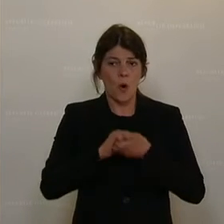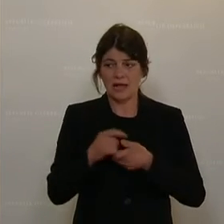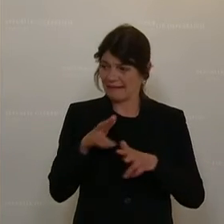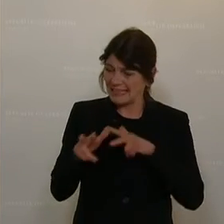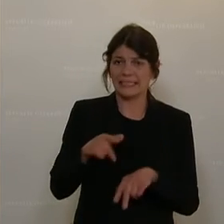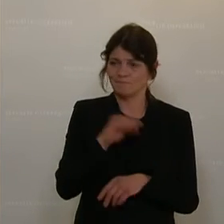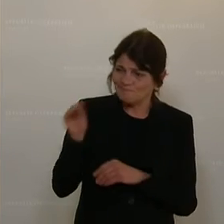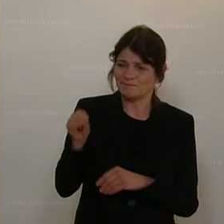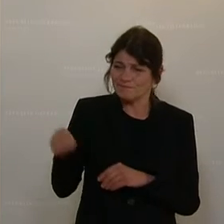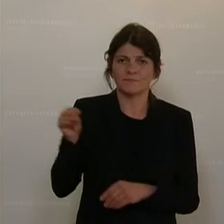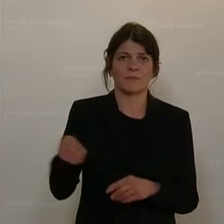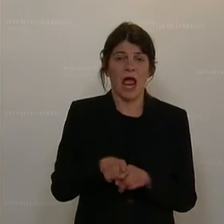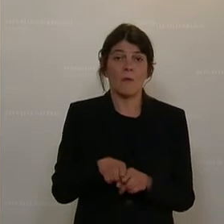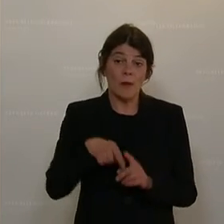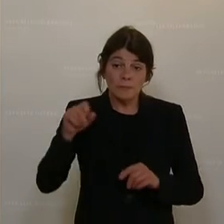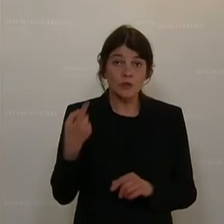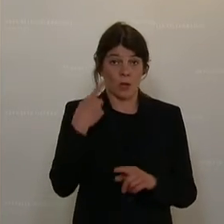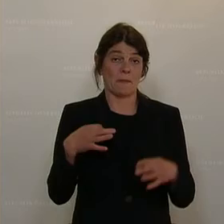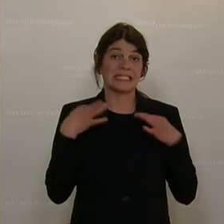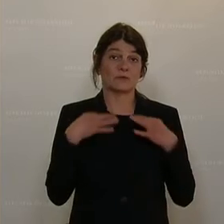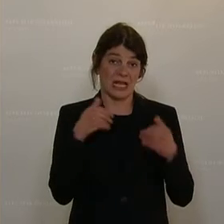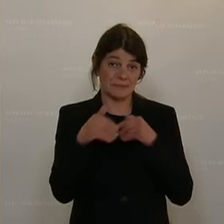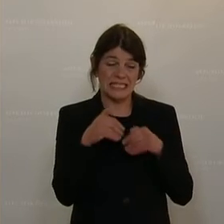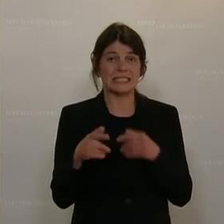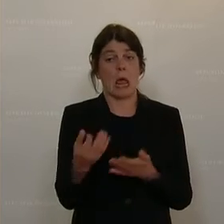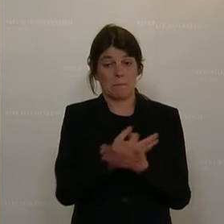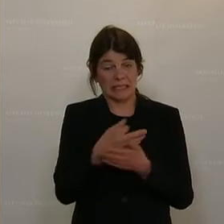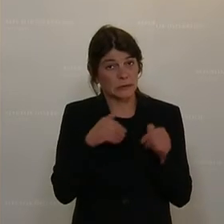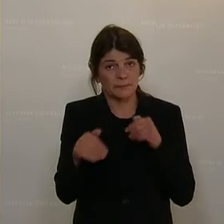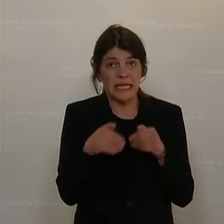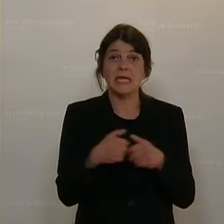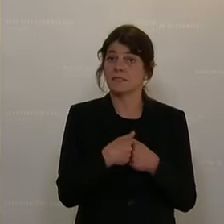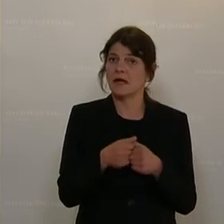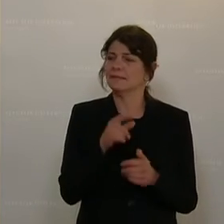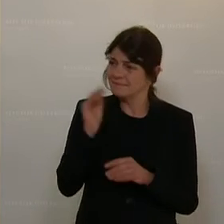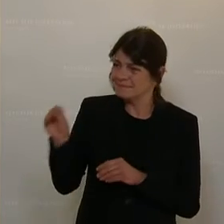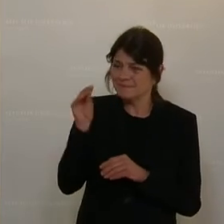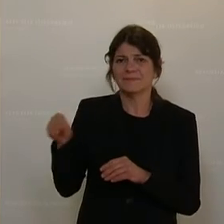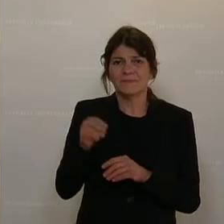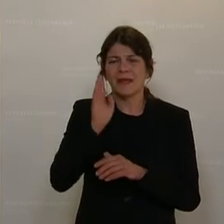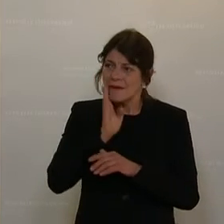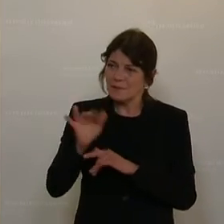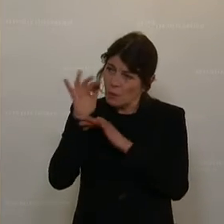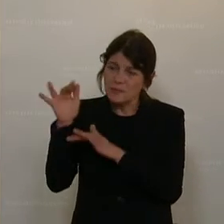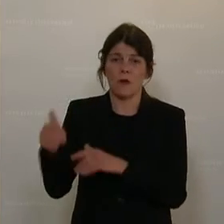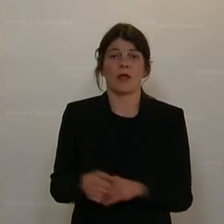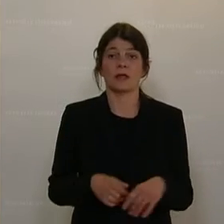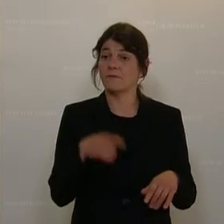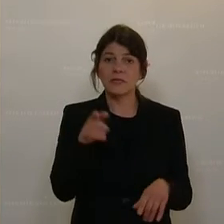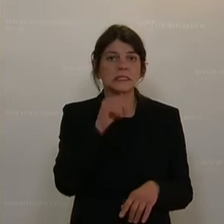in der Regierung, insbesondere beim Gesundheitsminister, beim Bildungsminister, Überzeugungsarbeit. Das ist kein